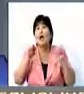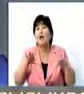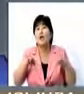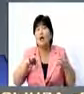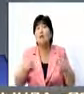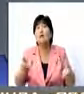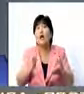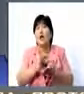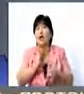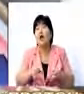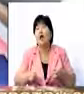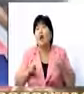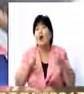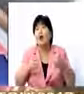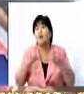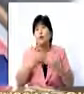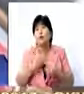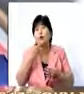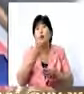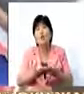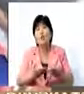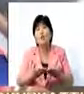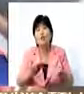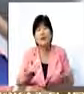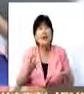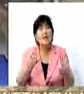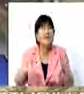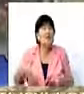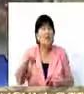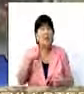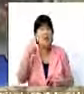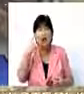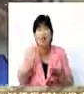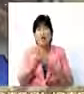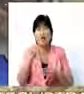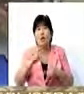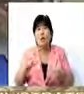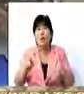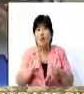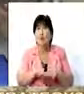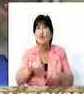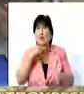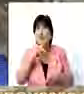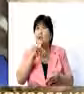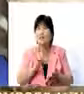көліктер таныстырылып, қауіпсіздік құрылғылары көрсетілді. Енді барлық жеке бөбекжайларға осы үдеден шығу